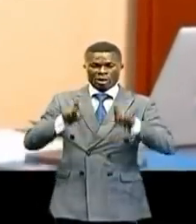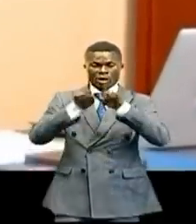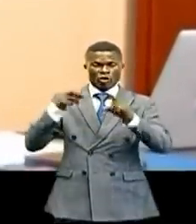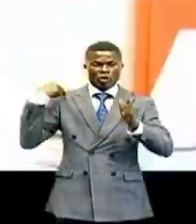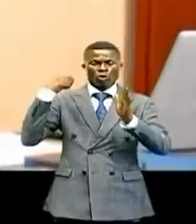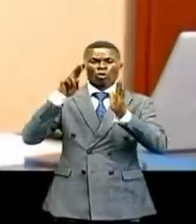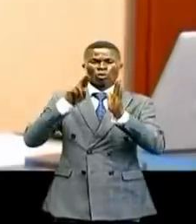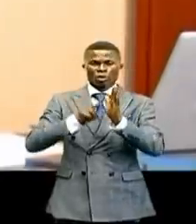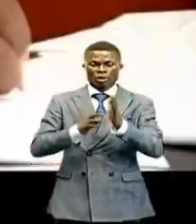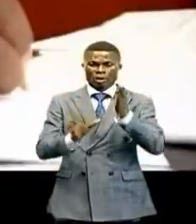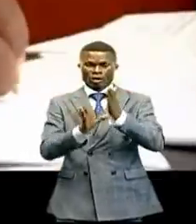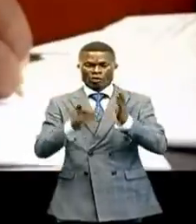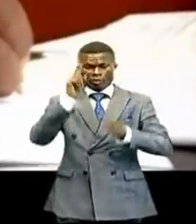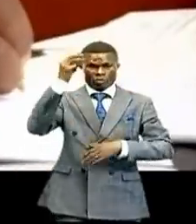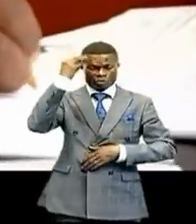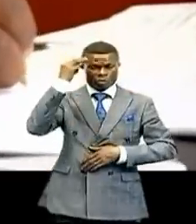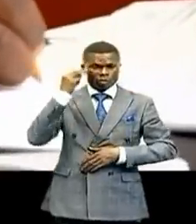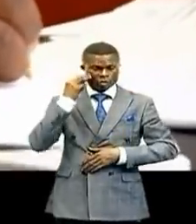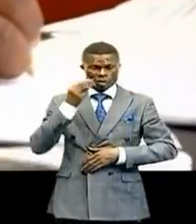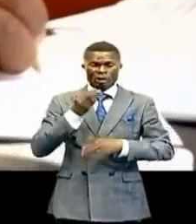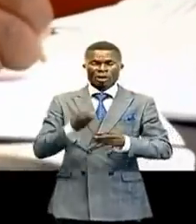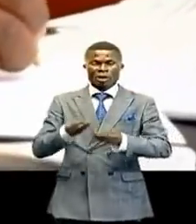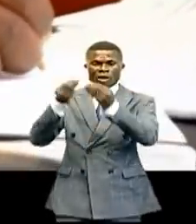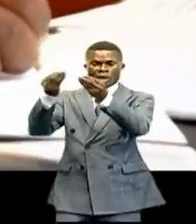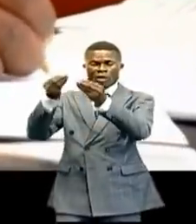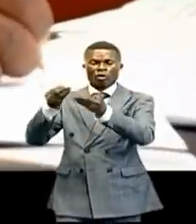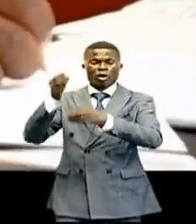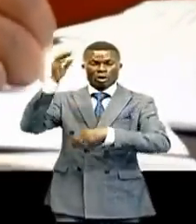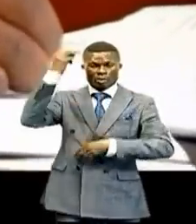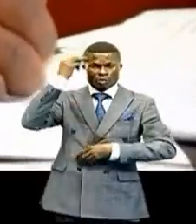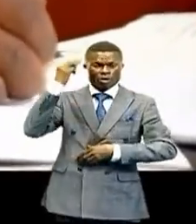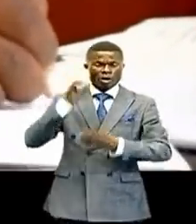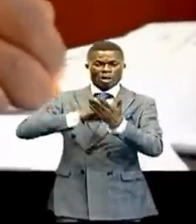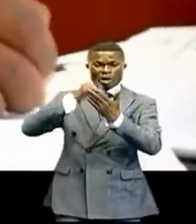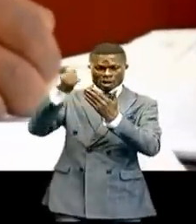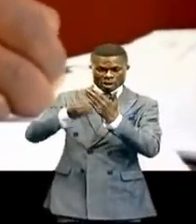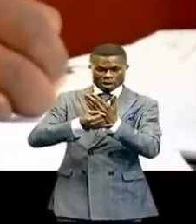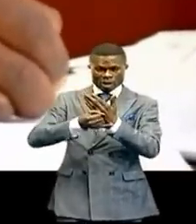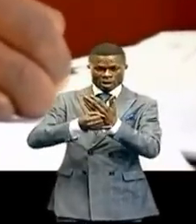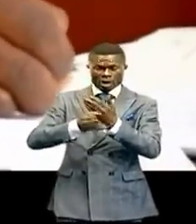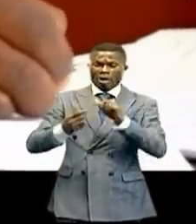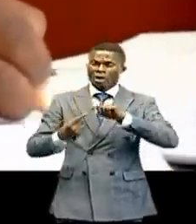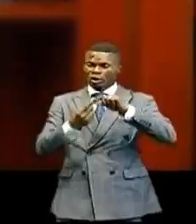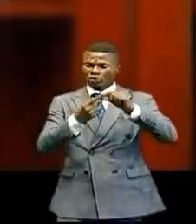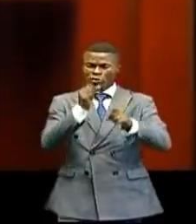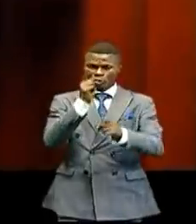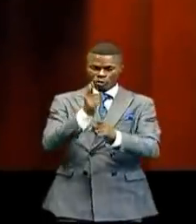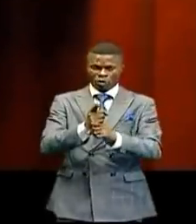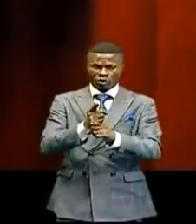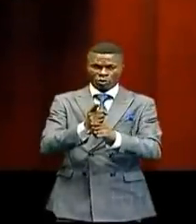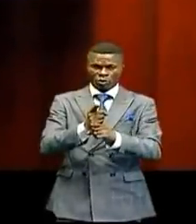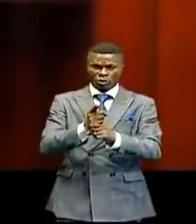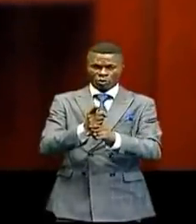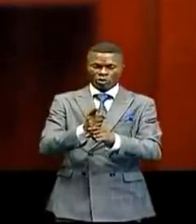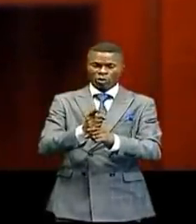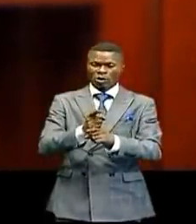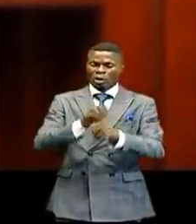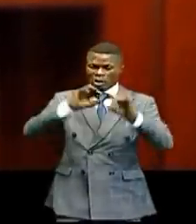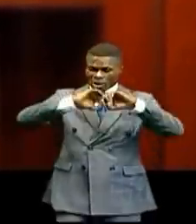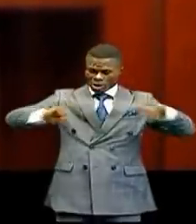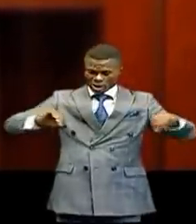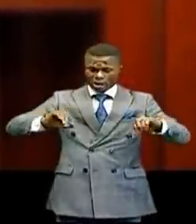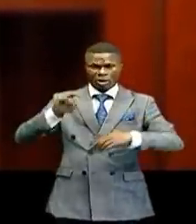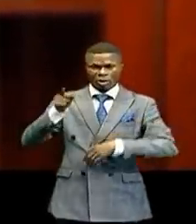gouvernement, le vice-premier ministre a soumis au Conseil un projet ayant pour spécificité de décharger ces